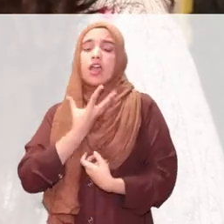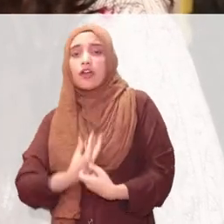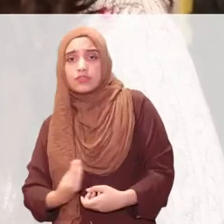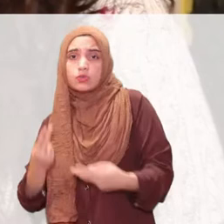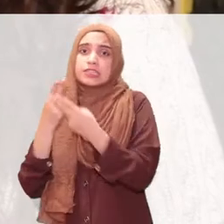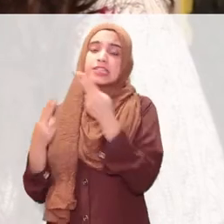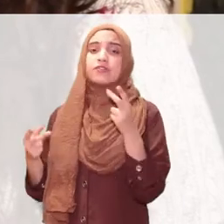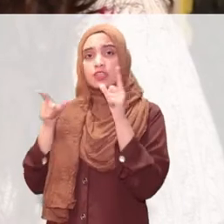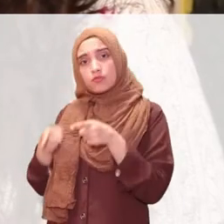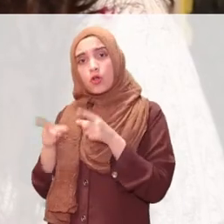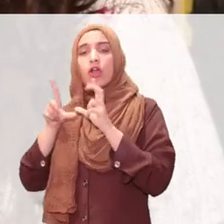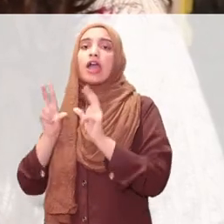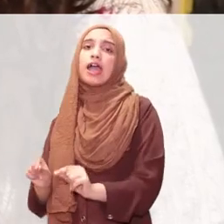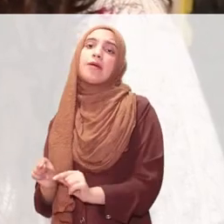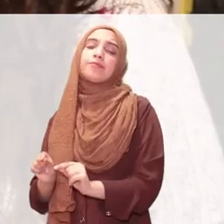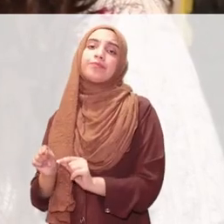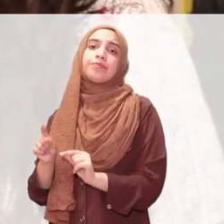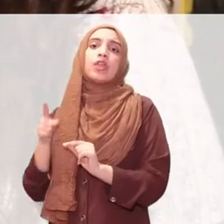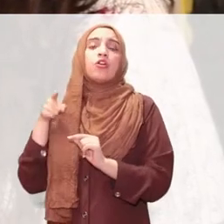चैनल को